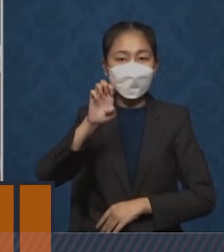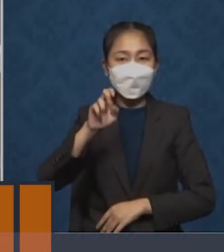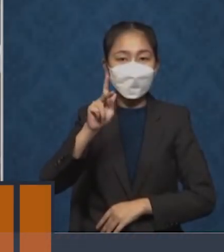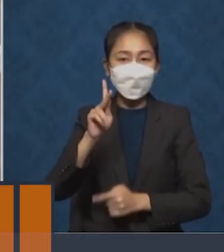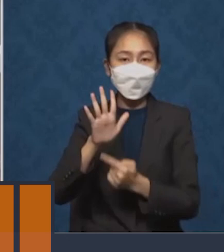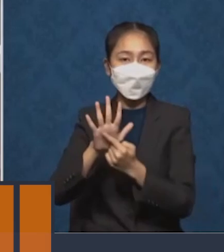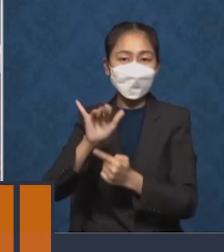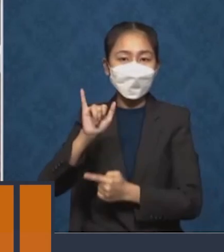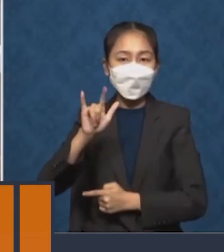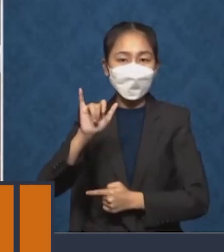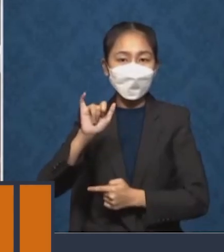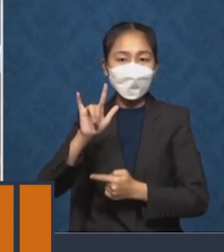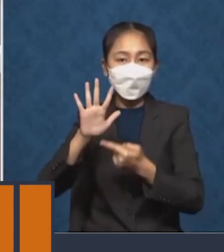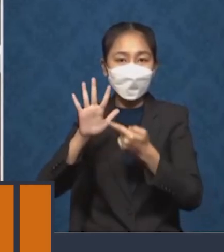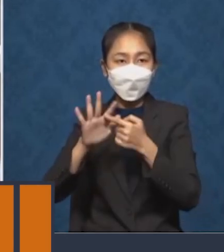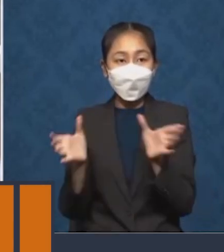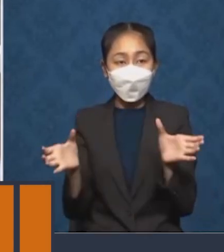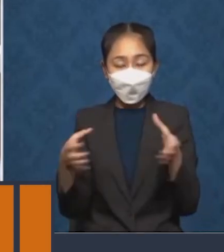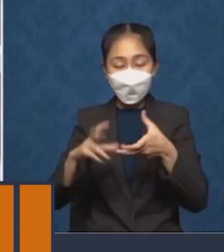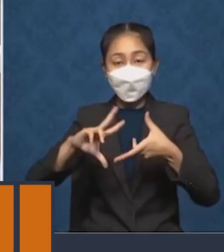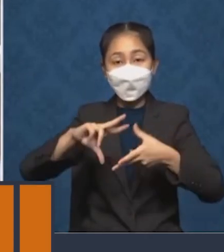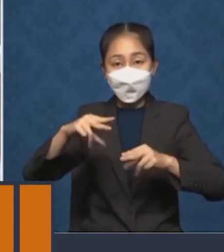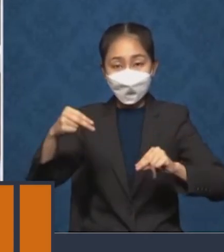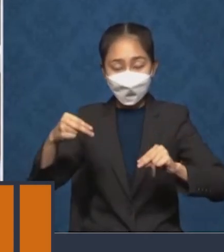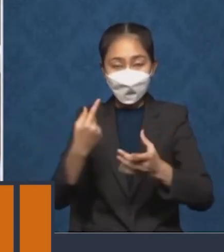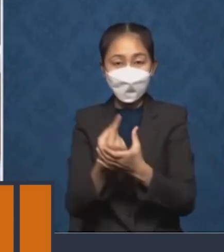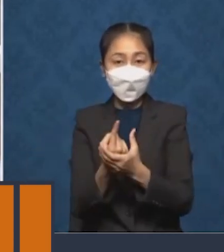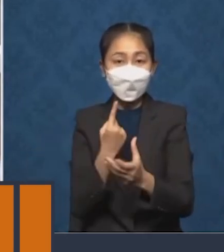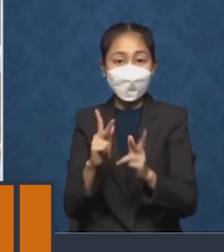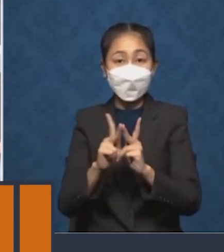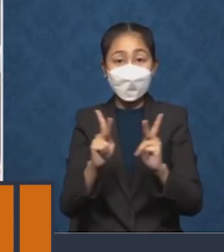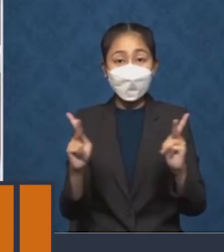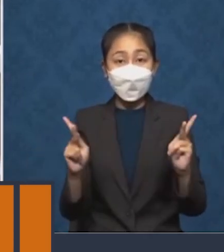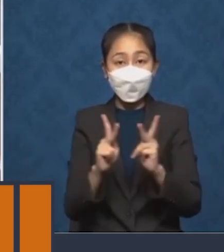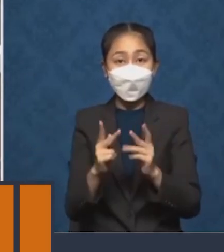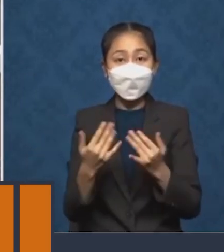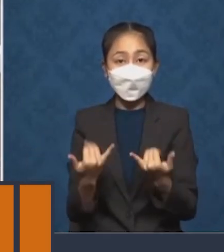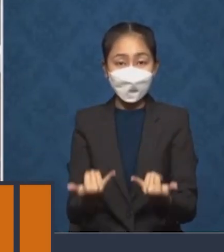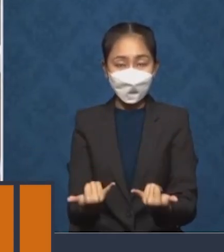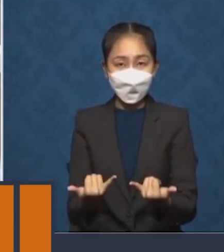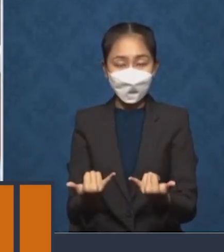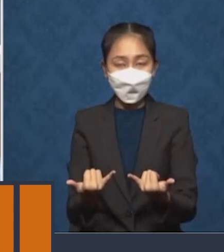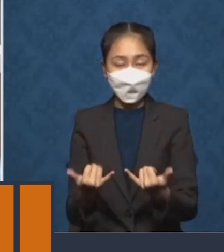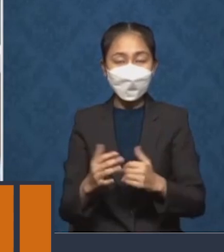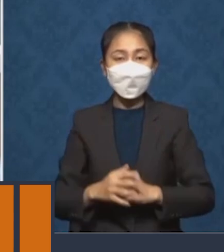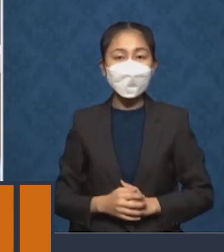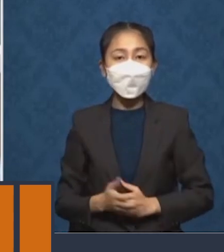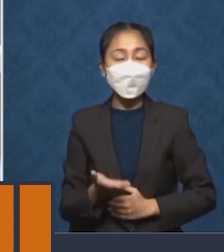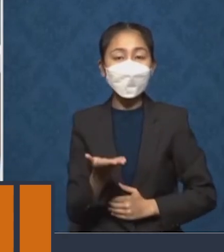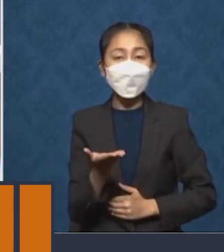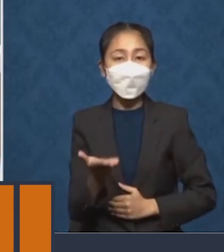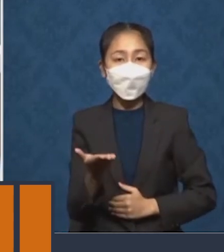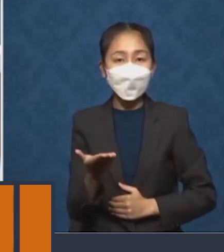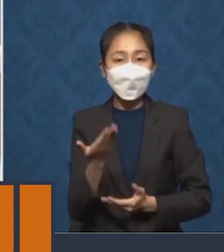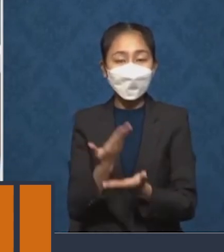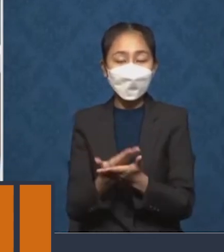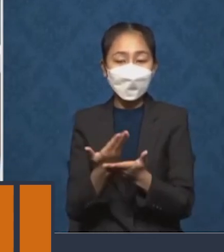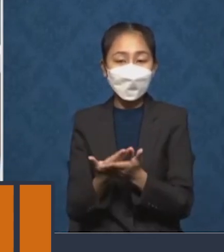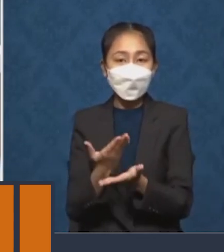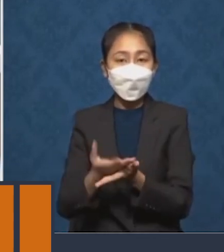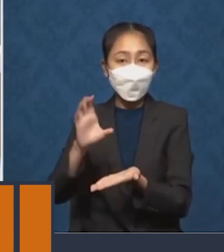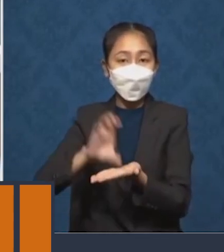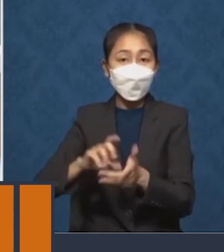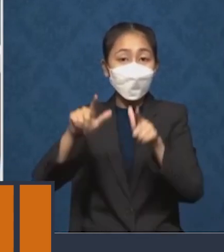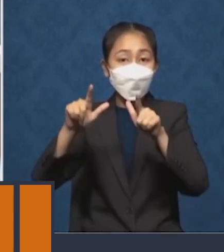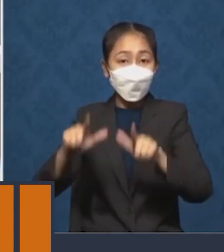ชิกสภาผู้แทนราษฎรพรรคก้าวไกลในฐานะกรรมาธิการค่ะท่านประธานที่เคารพค่ะดิฉันขอสงวนความเห็นที่จะตัดลดงบประมาณในม